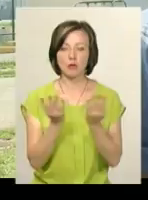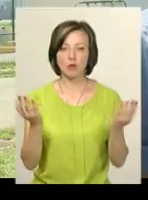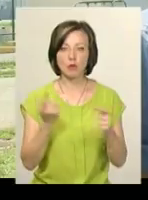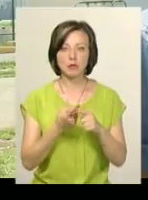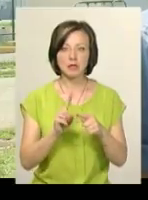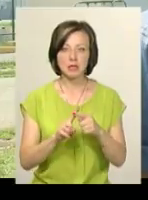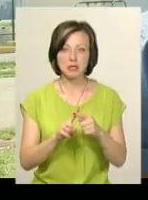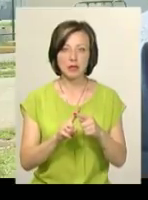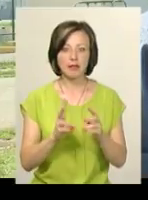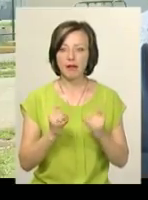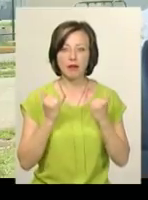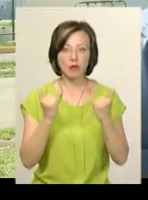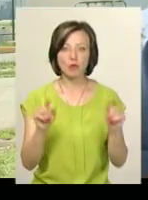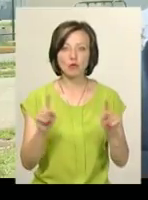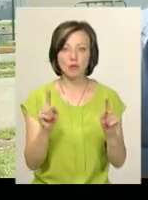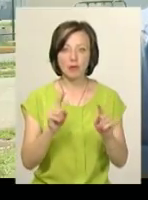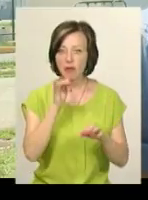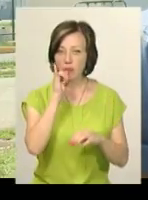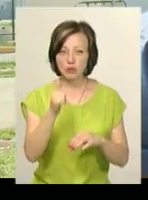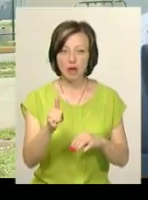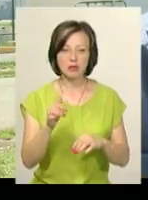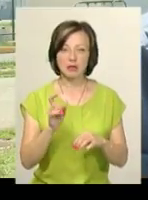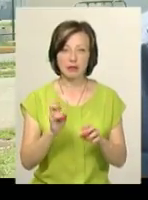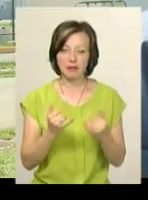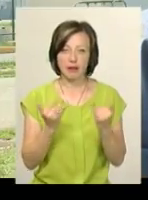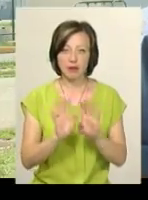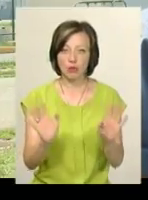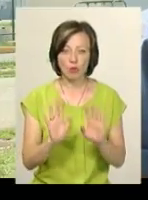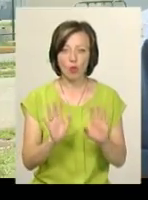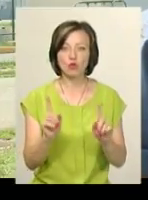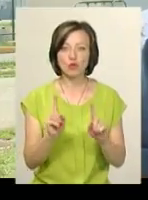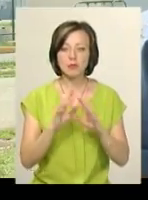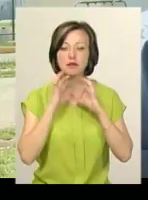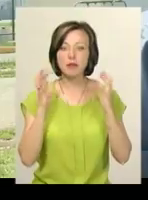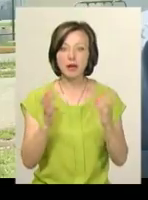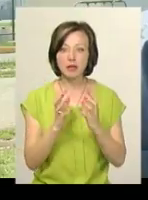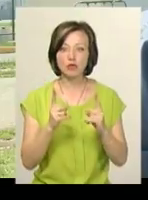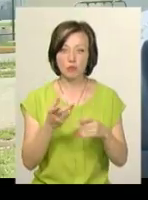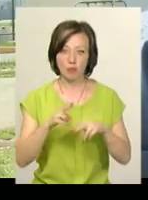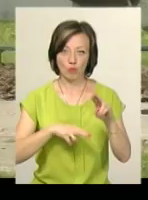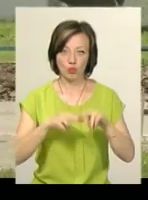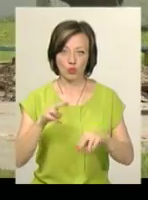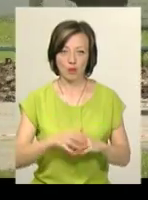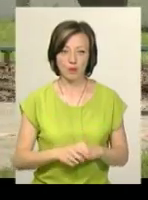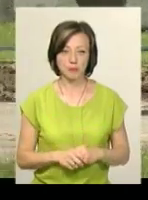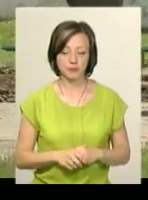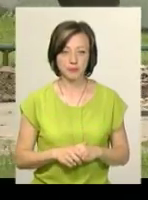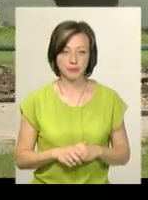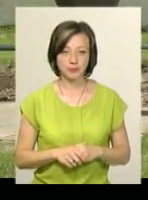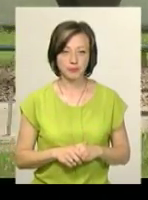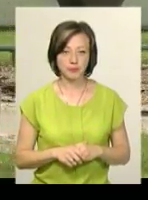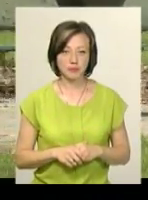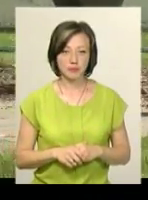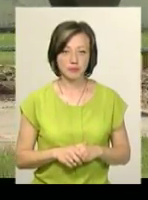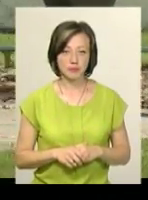він огорожений не для того, щоб туди нікого там не пускати, так, а для того, щоб зберегти те, що ми побудуємо.